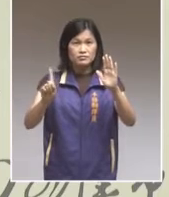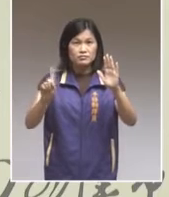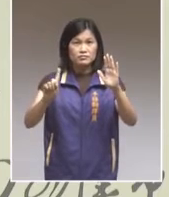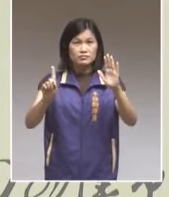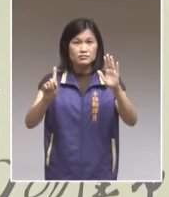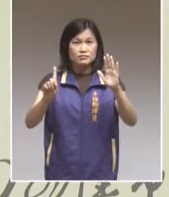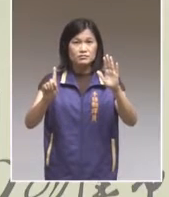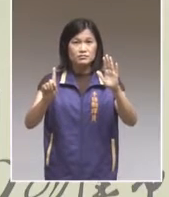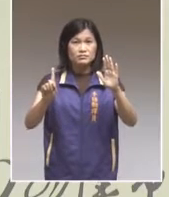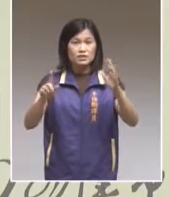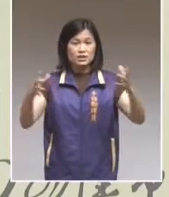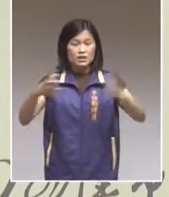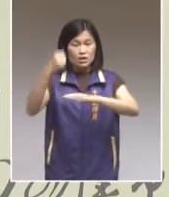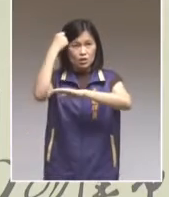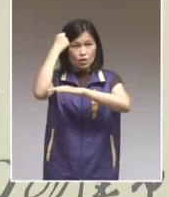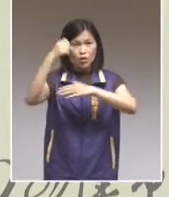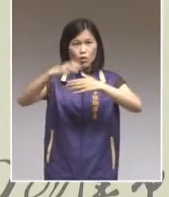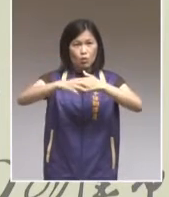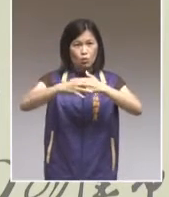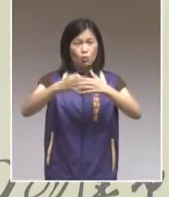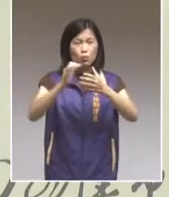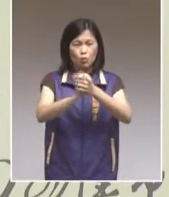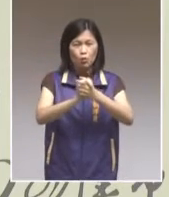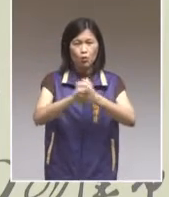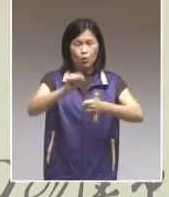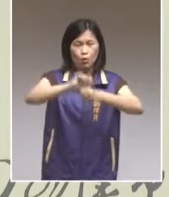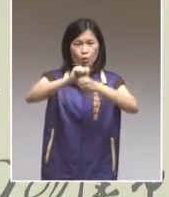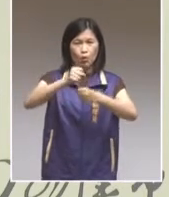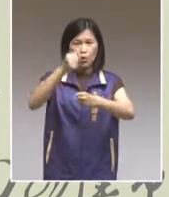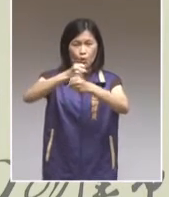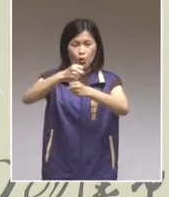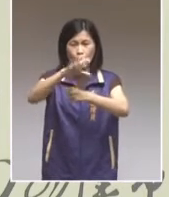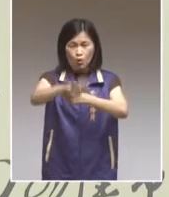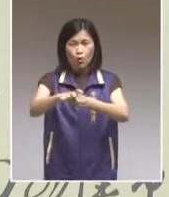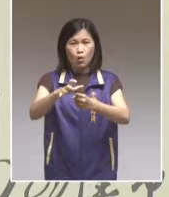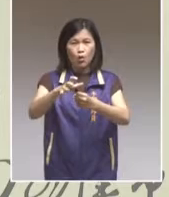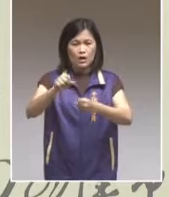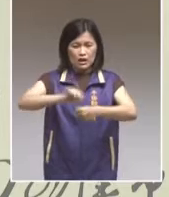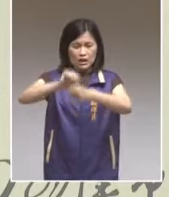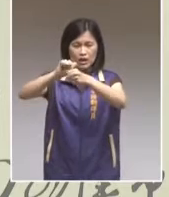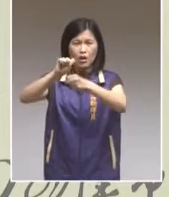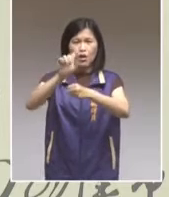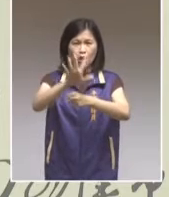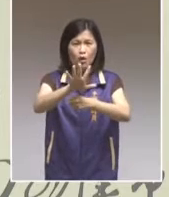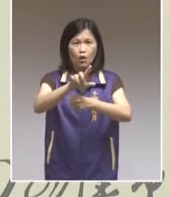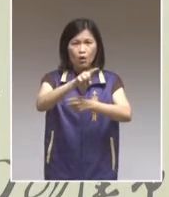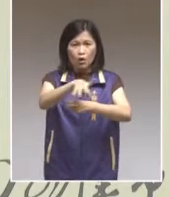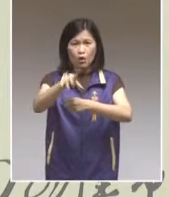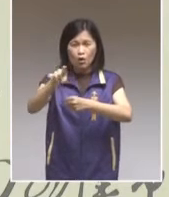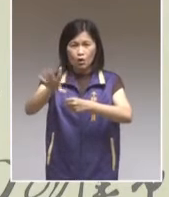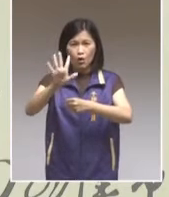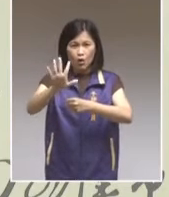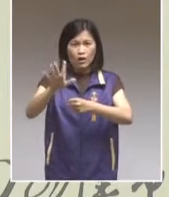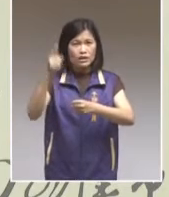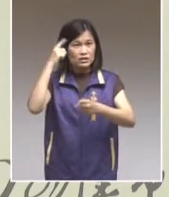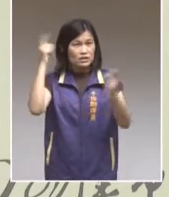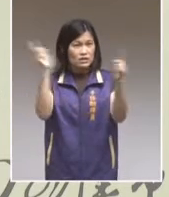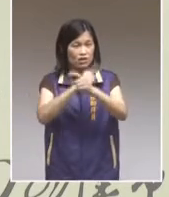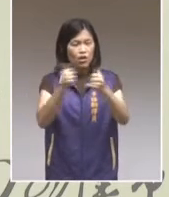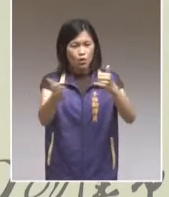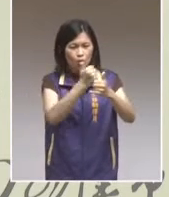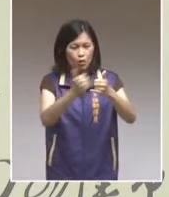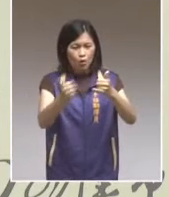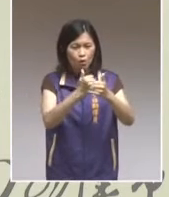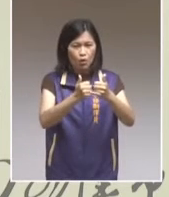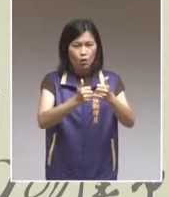从同住亲友增加啊，职场环境增加，这个也意味着说，在很多的南北移动大概有